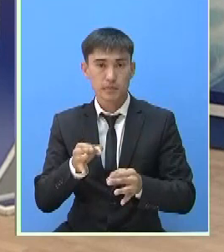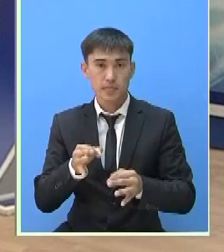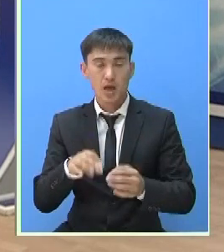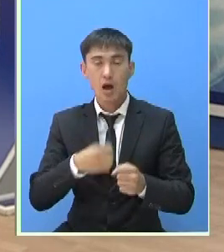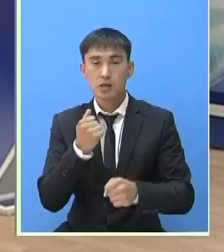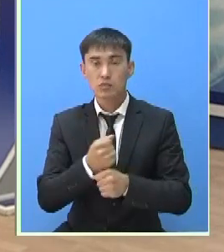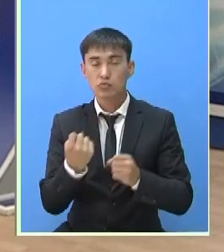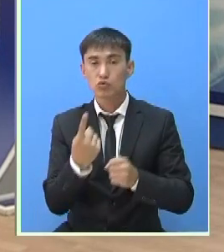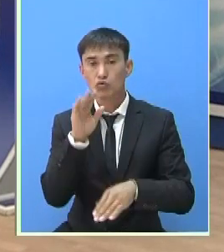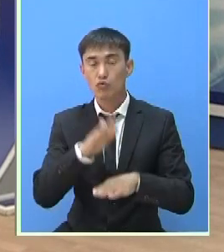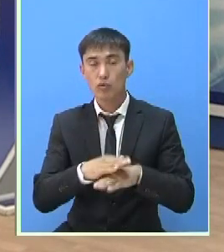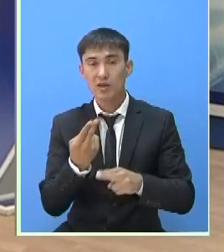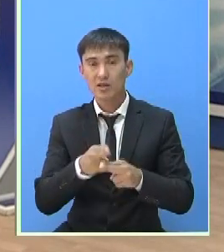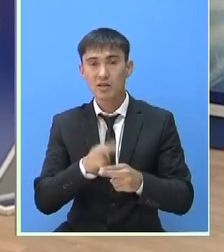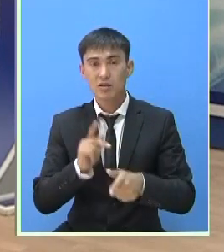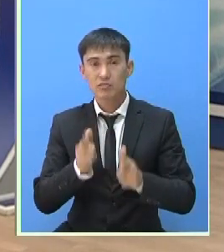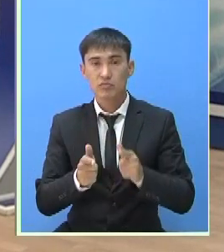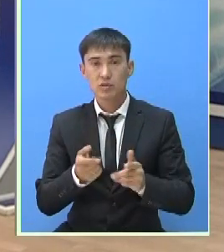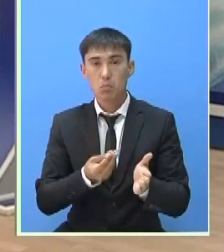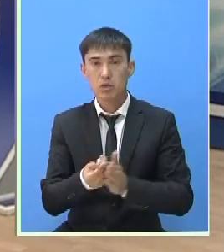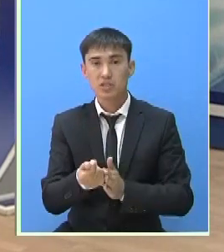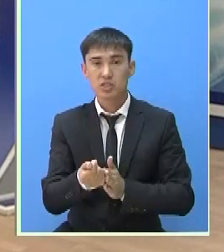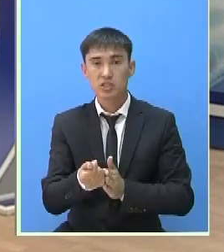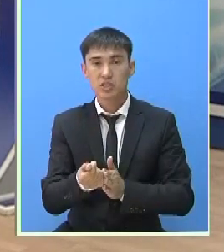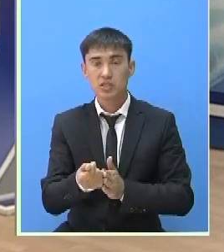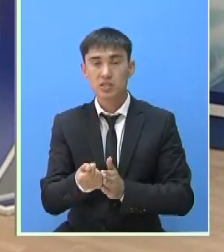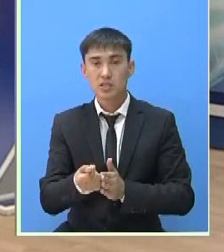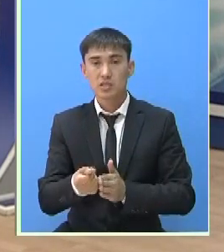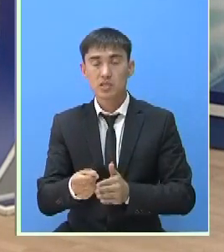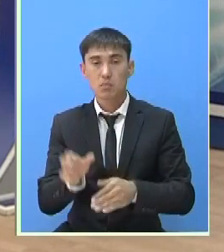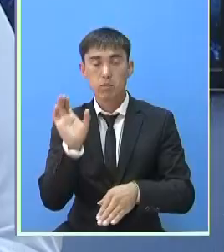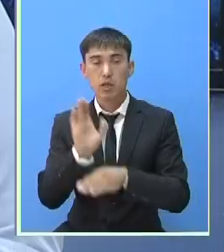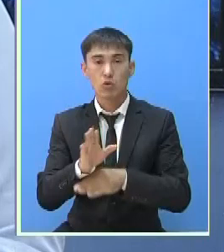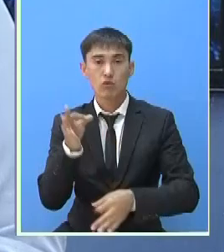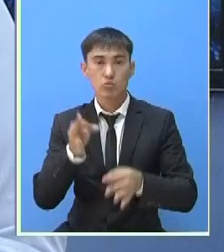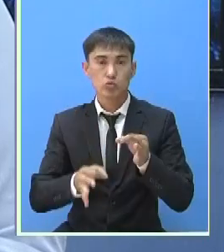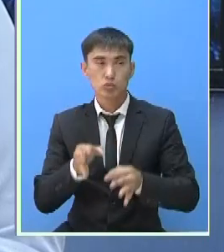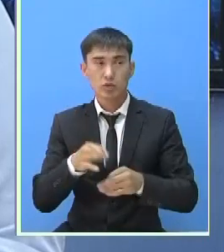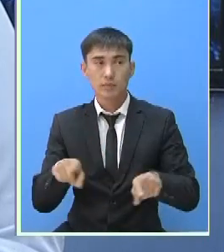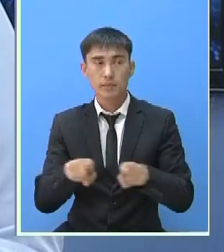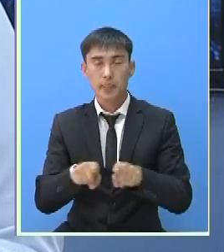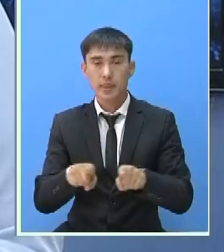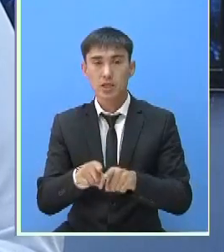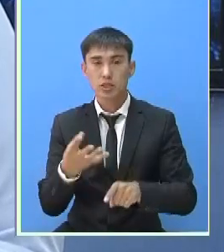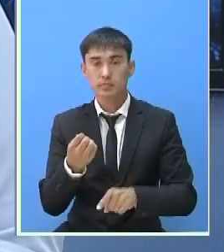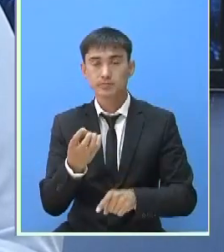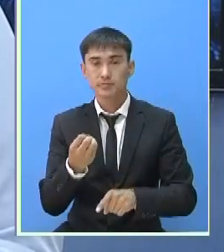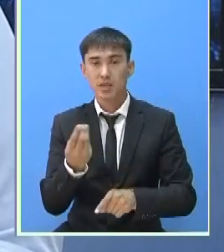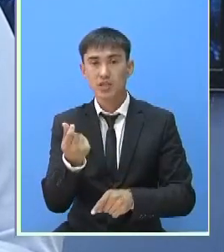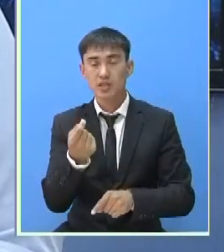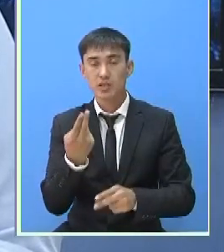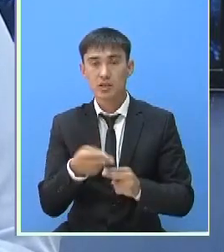Основными источниками фонда являются принудительные платежи, взыскиваемые приговорами суда, также